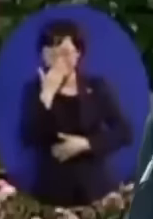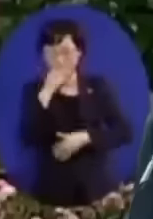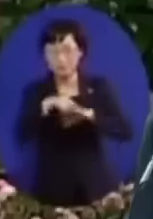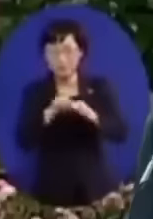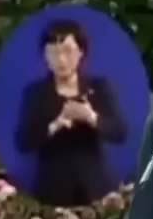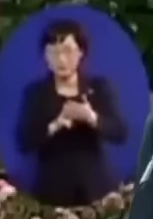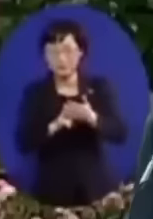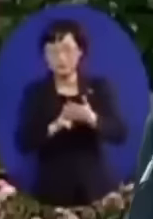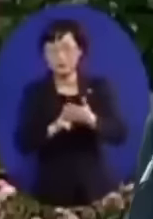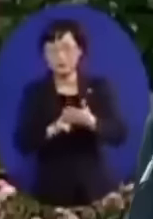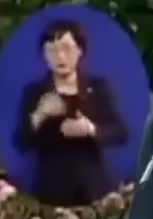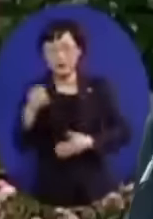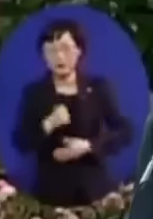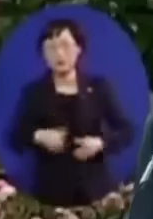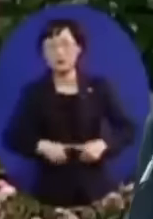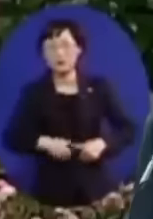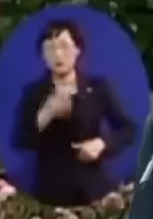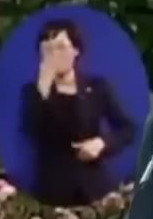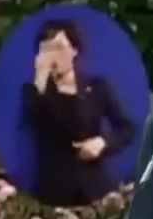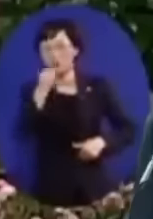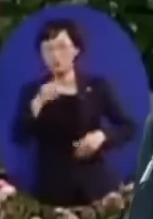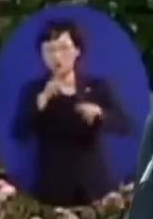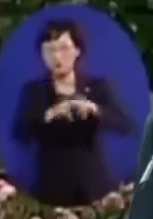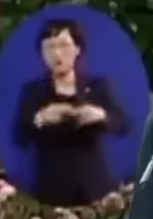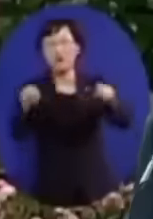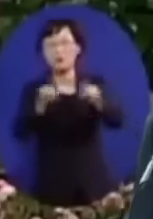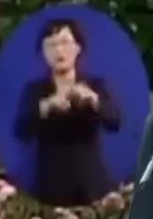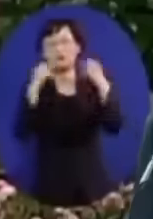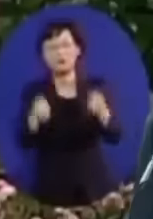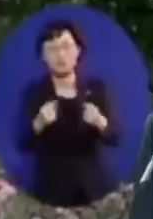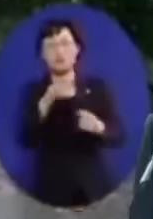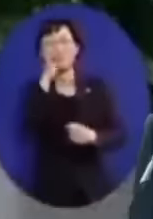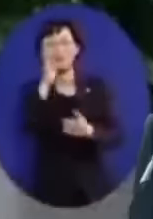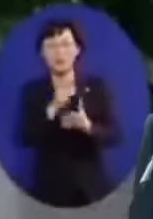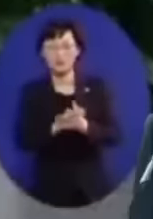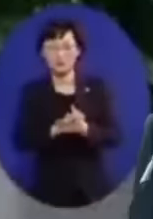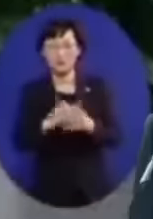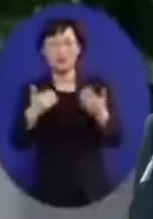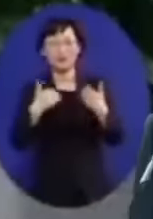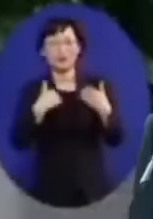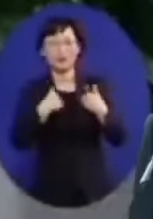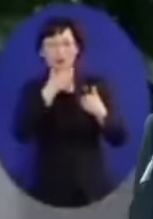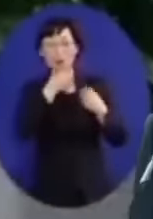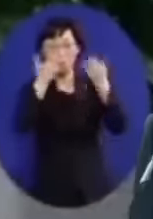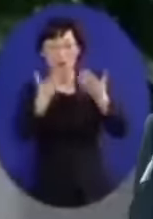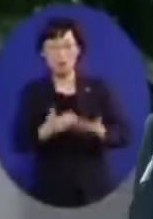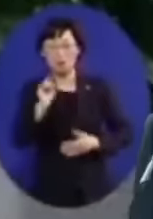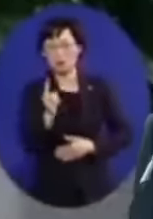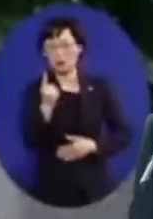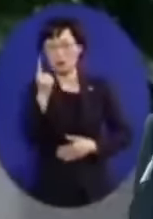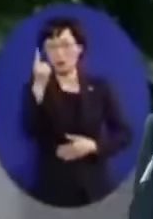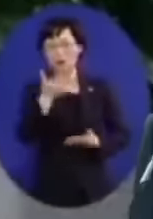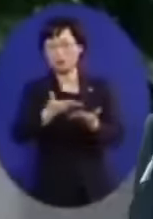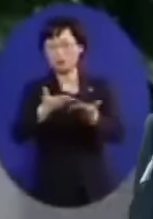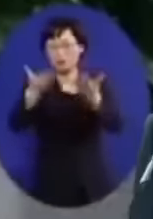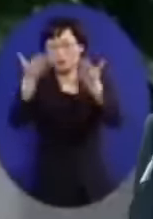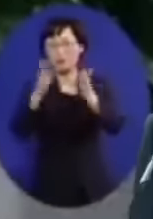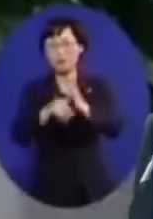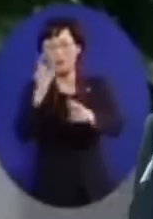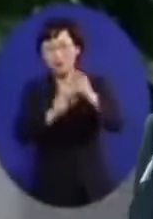합니다. 결코 오만한 자들의 자리에 함께 앉아서는 안 되는 것입니다. 내가 복을 받고 높아질수록 낮아져야 되는